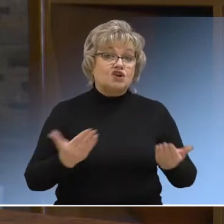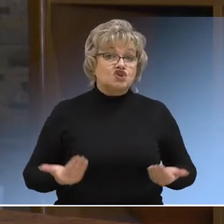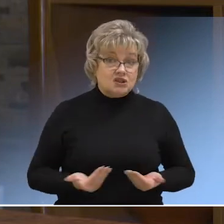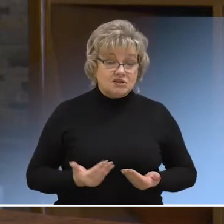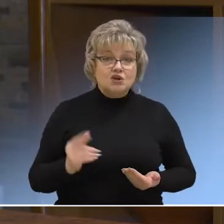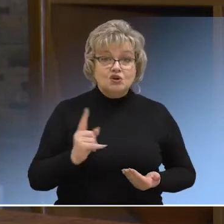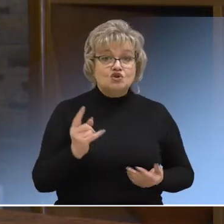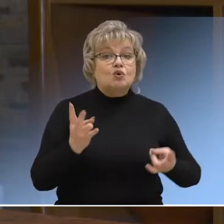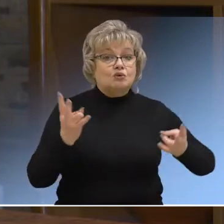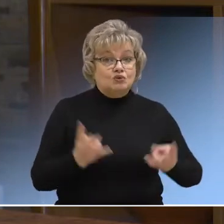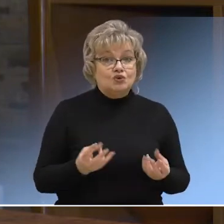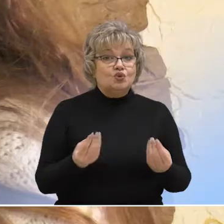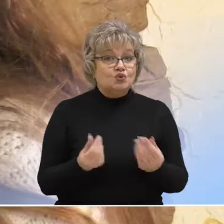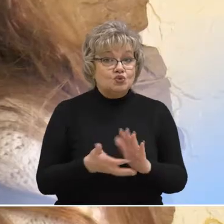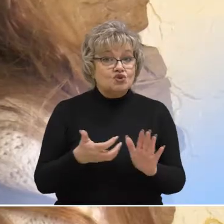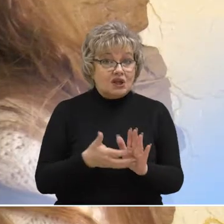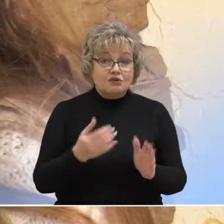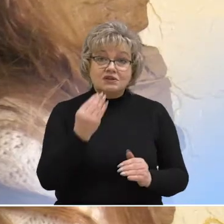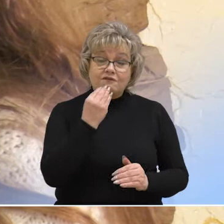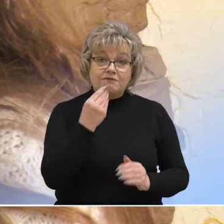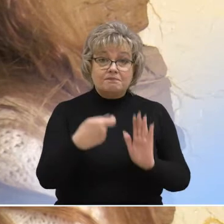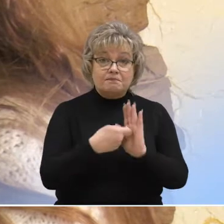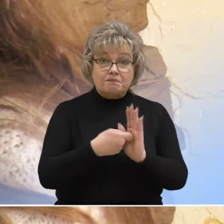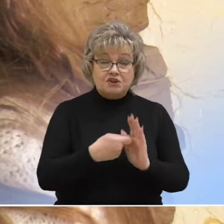что нуждаются они в пище.